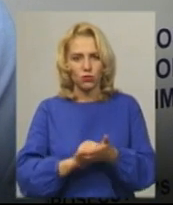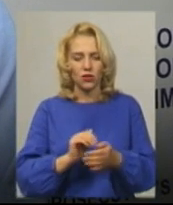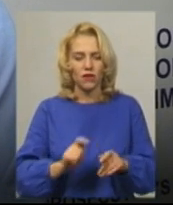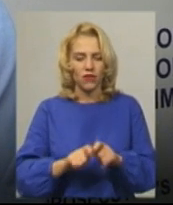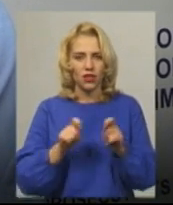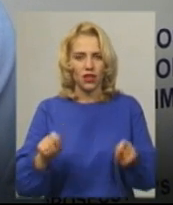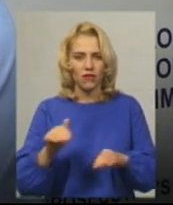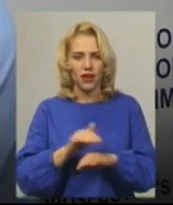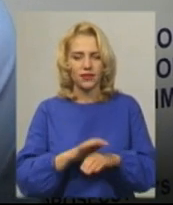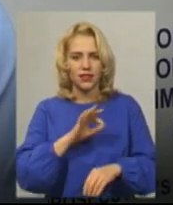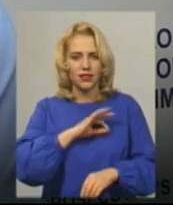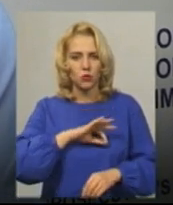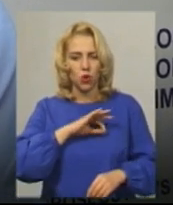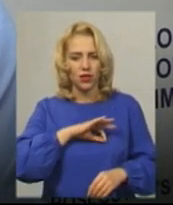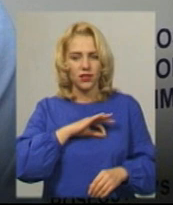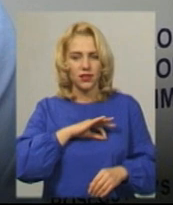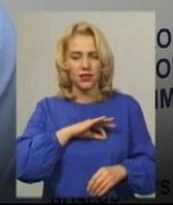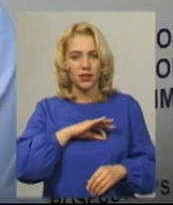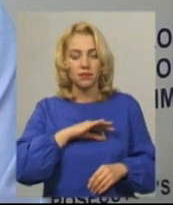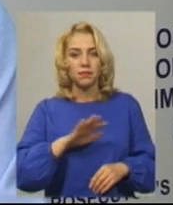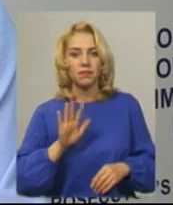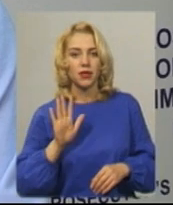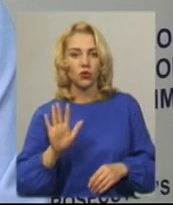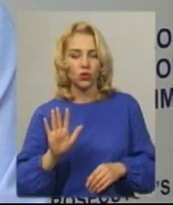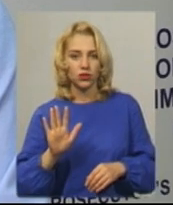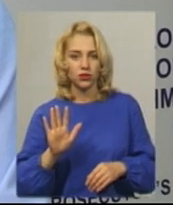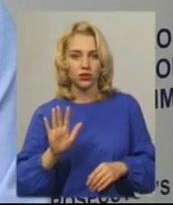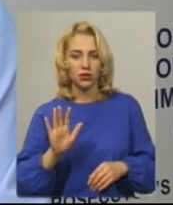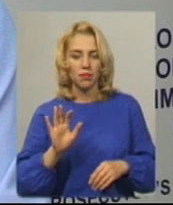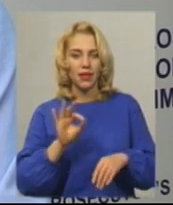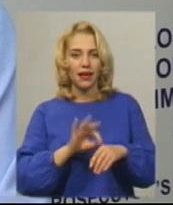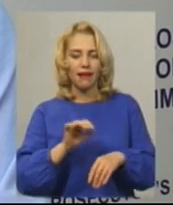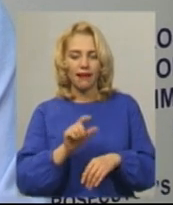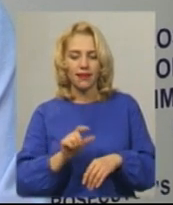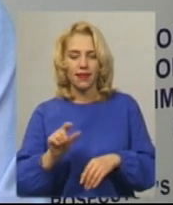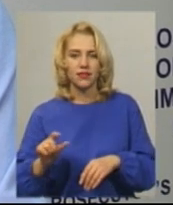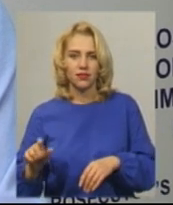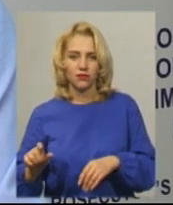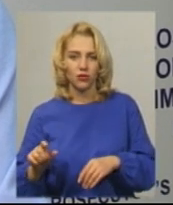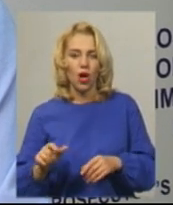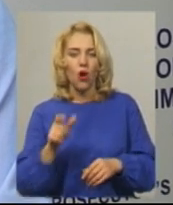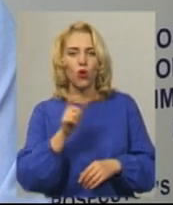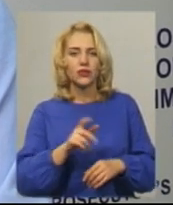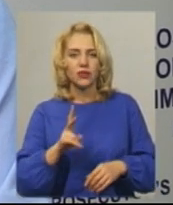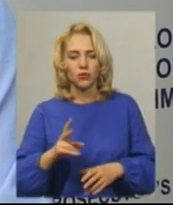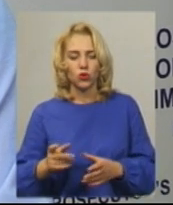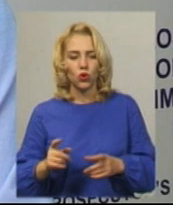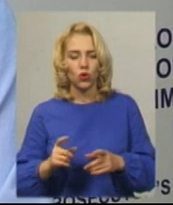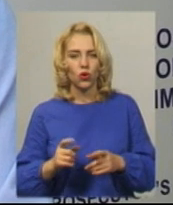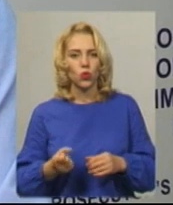експлуатації п'ятьох клієнтів, осіб, які утримуються,